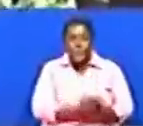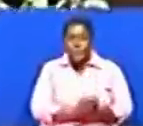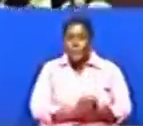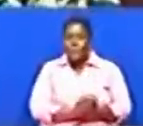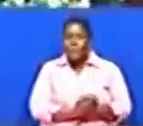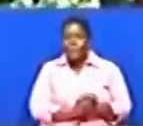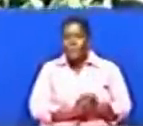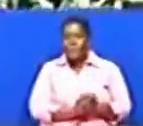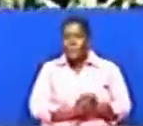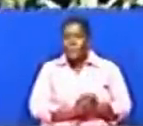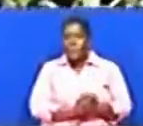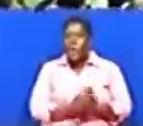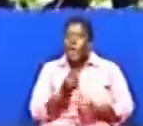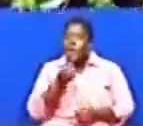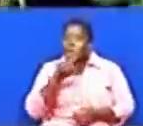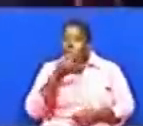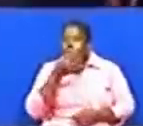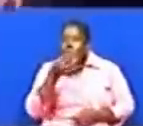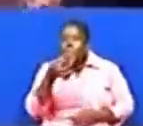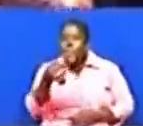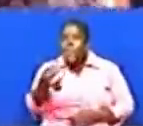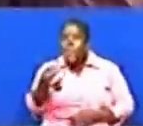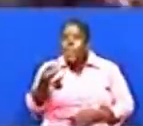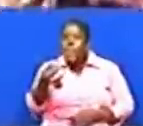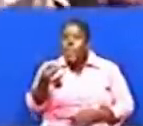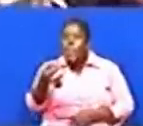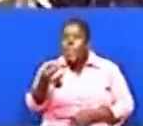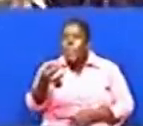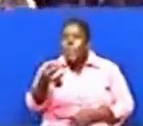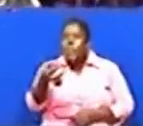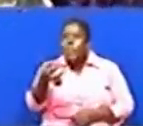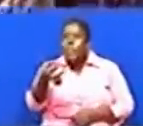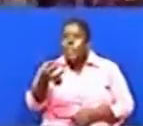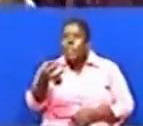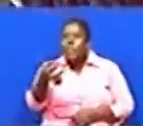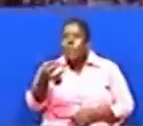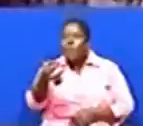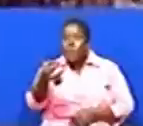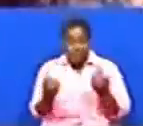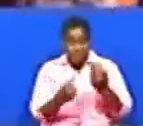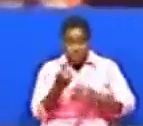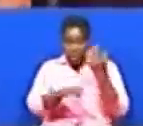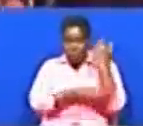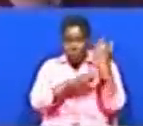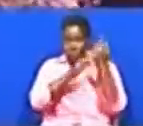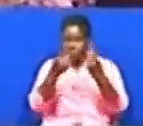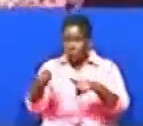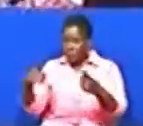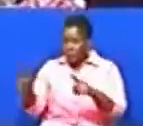wazee. Na hii na nani mwashwashi. Na huu ulimi, huu ulimi. Kama